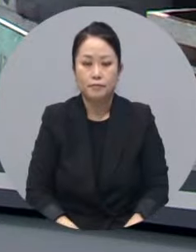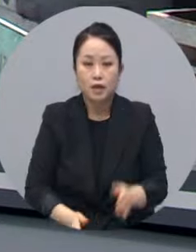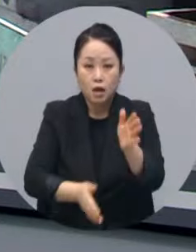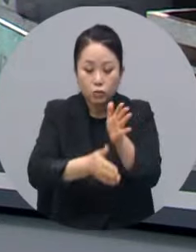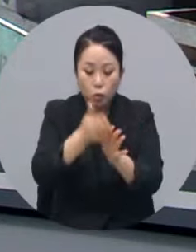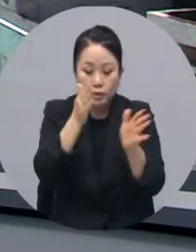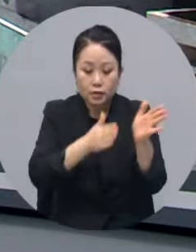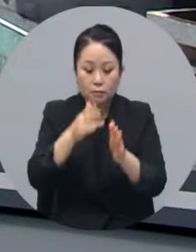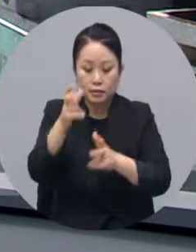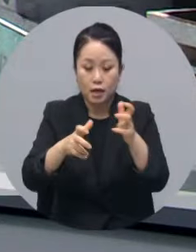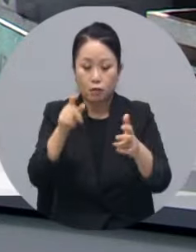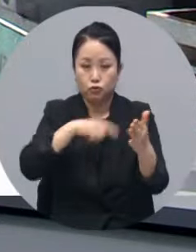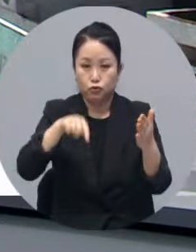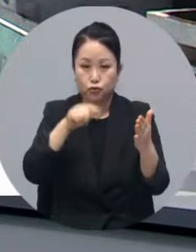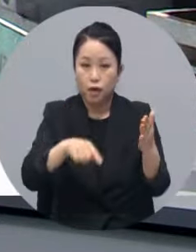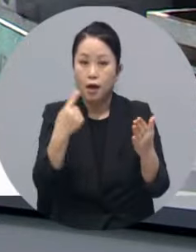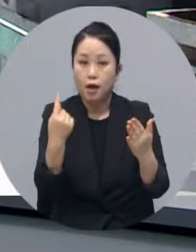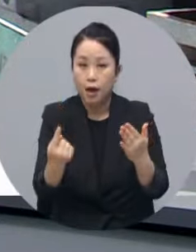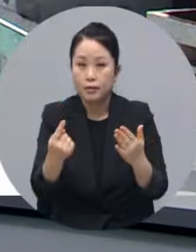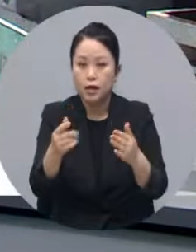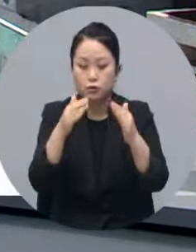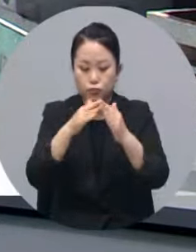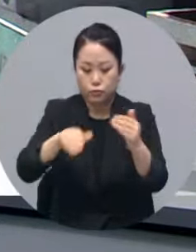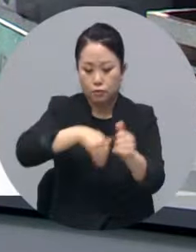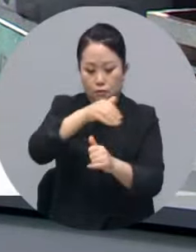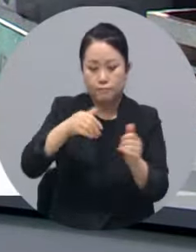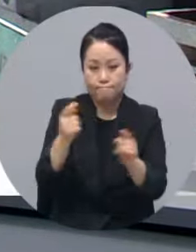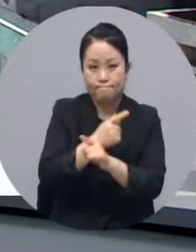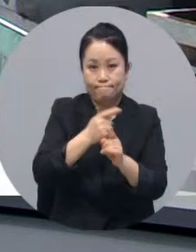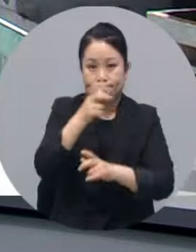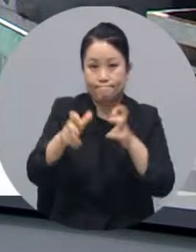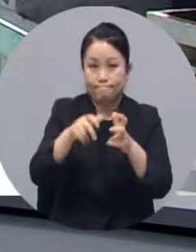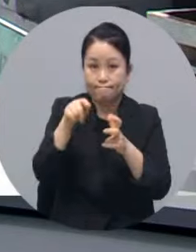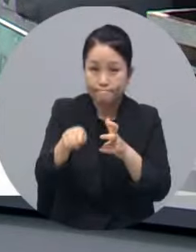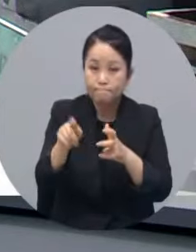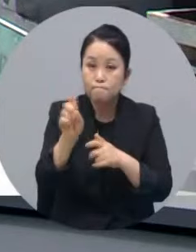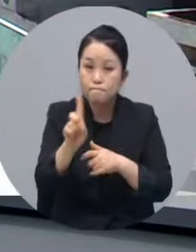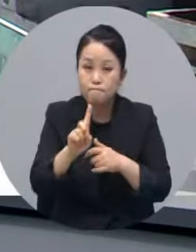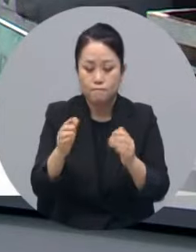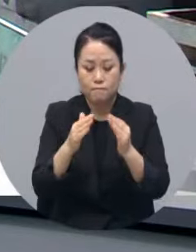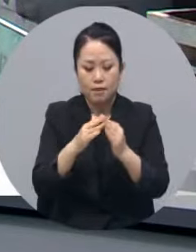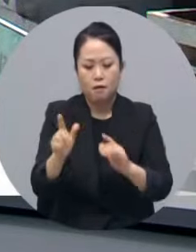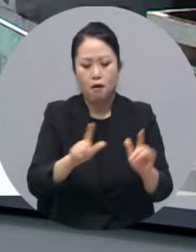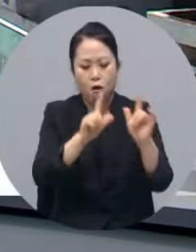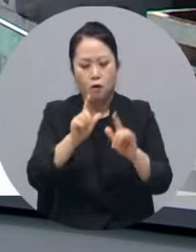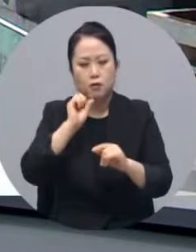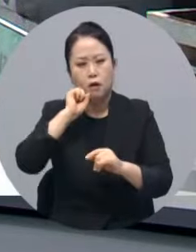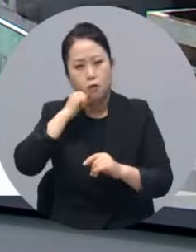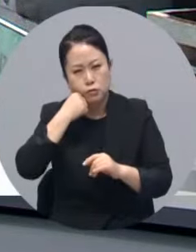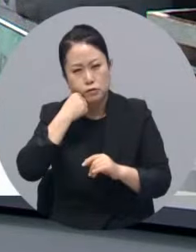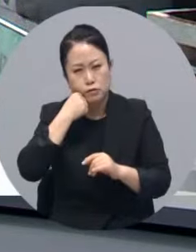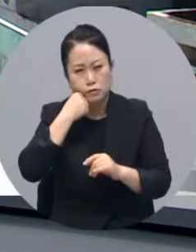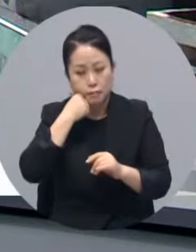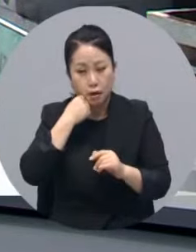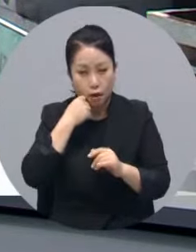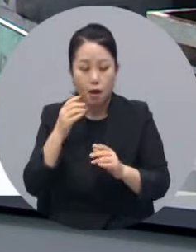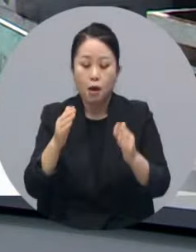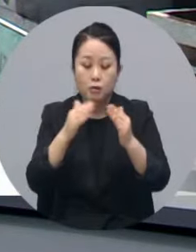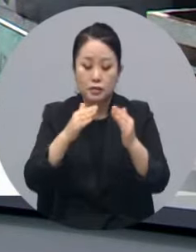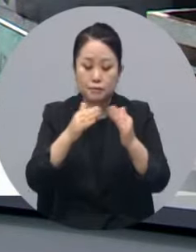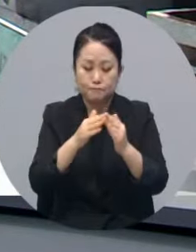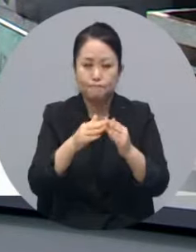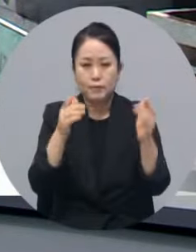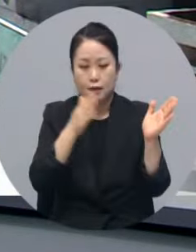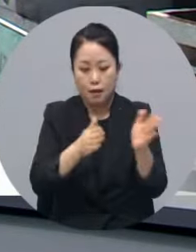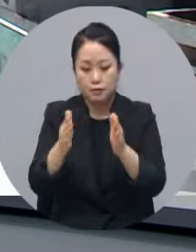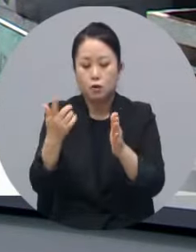도시 정비 사업 중 하나인 주거 환경 개선 사업은 저소득 계층의 주거 환경을 주거 복지 차원에서 개선하려고 추진하는